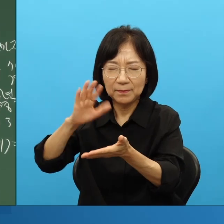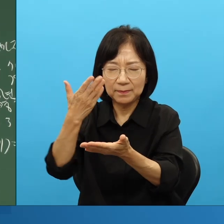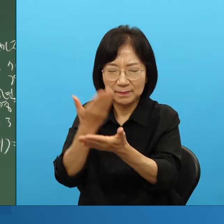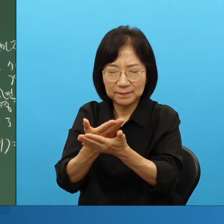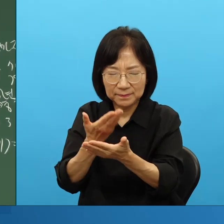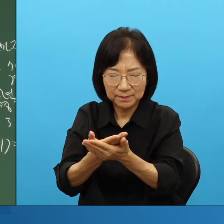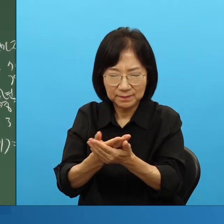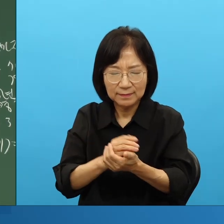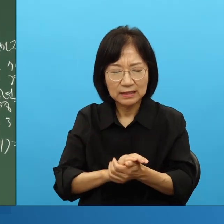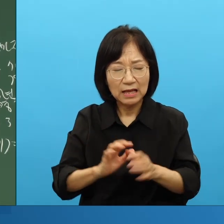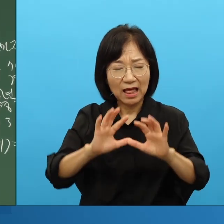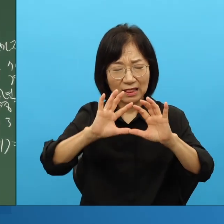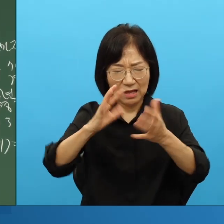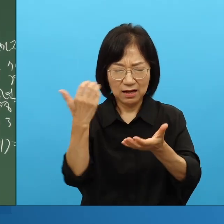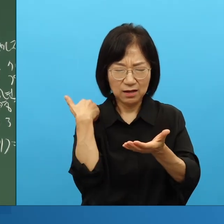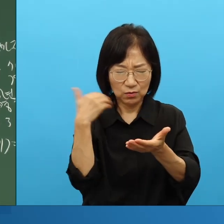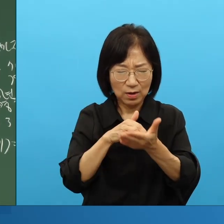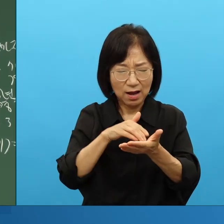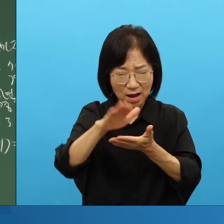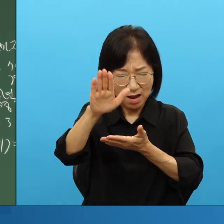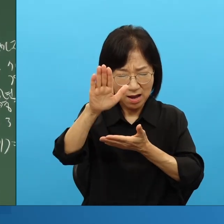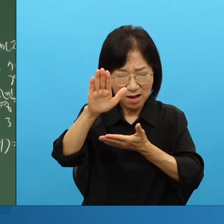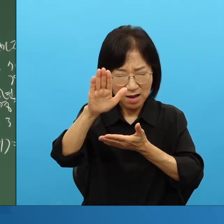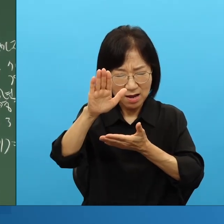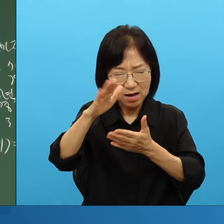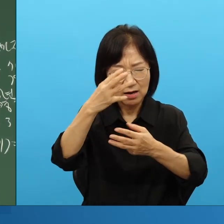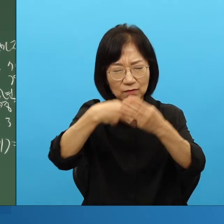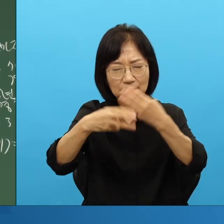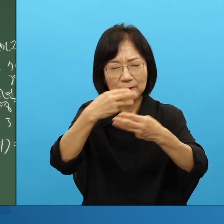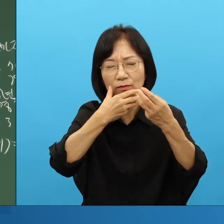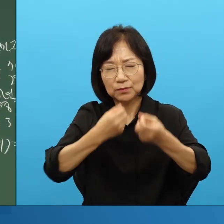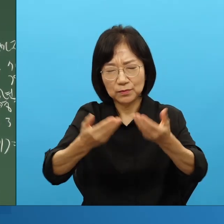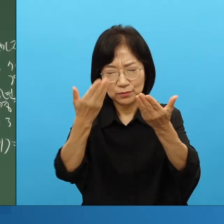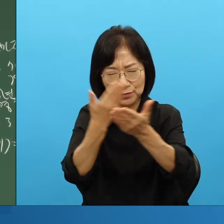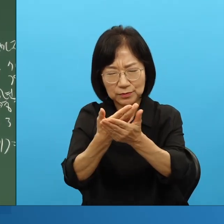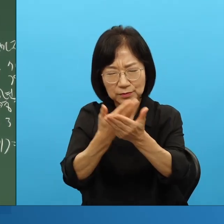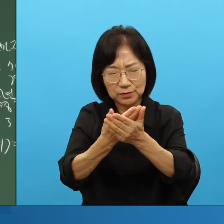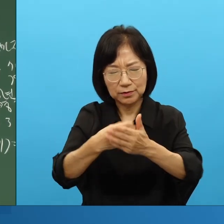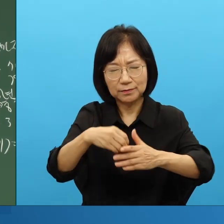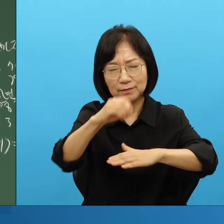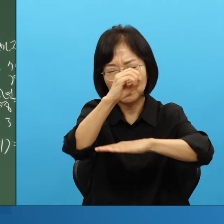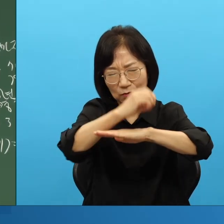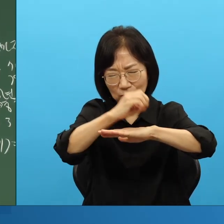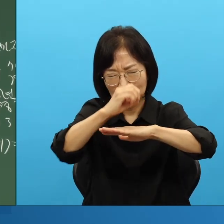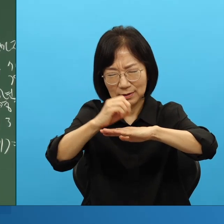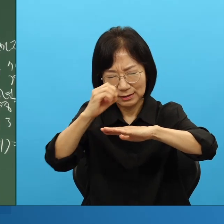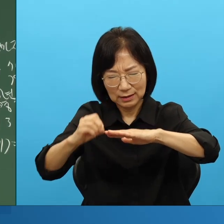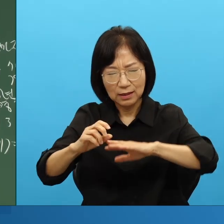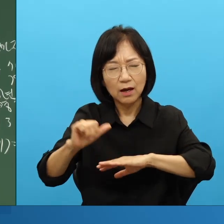렘넌트들을 축복해 주옵소서. 우리 오세아니아와 5천 종족을 축복해